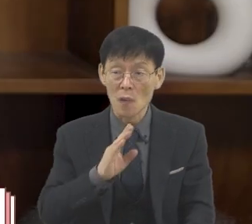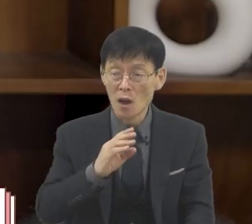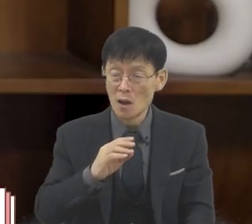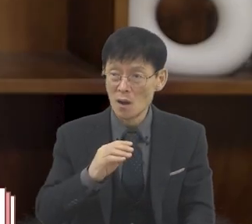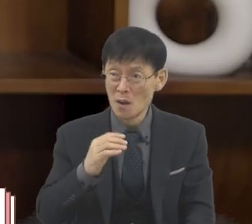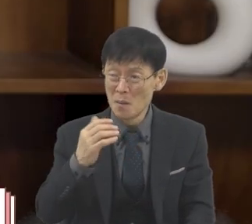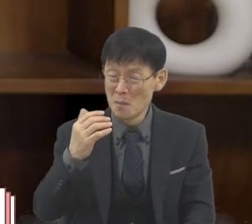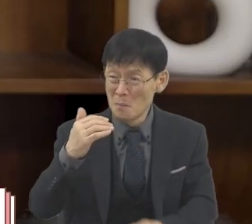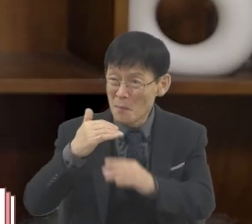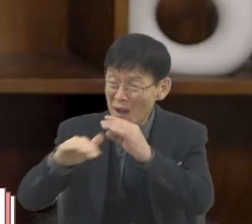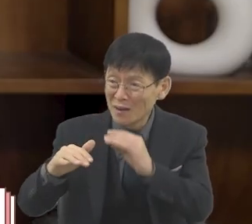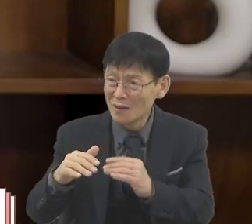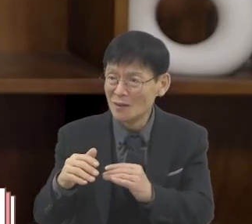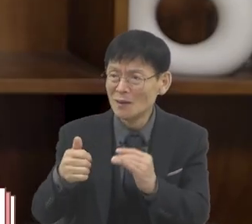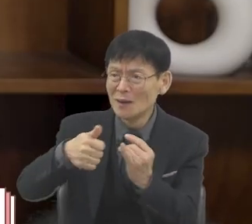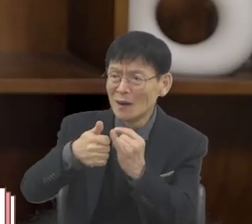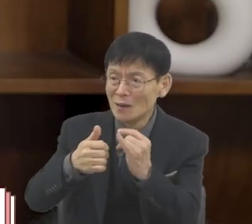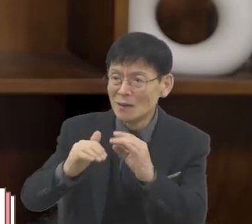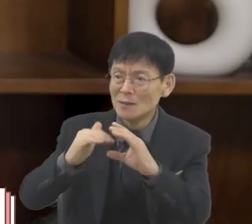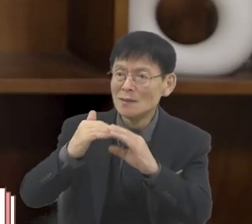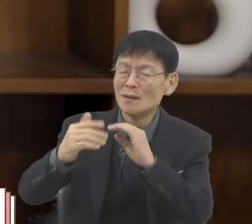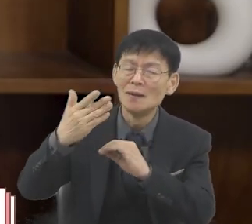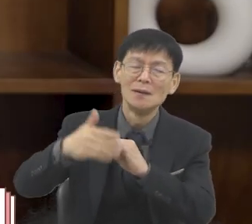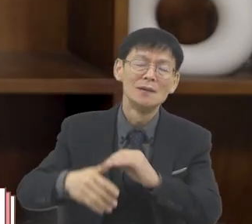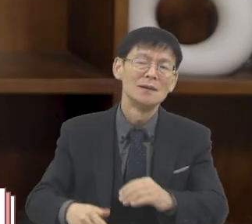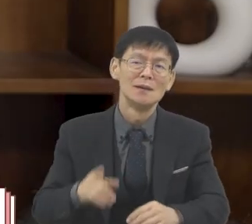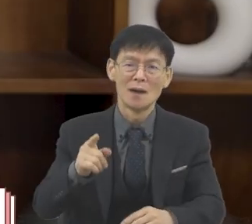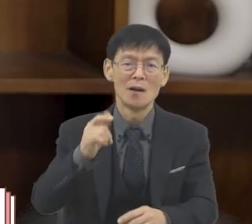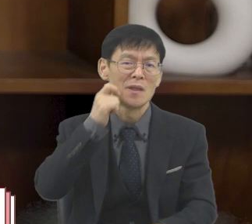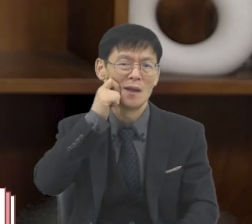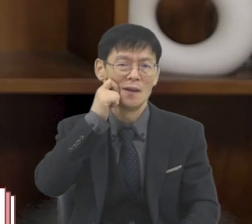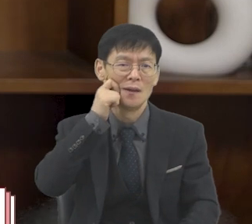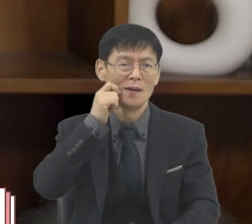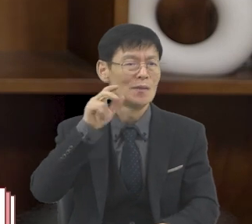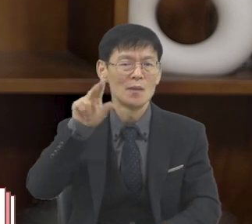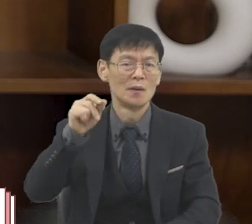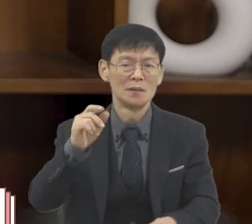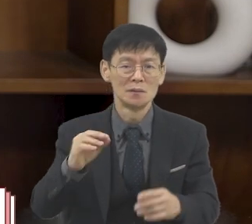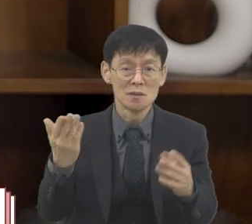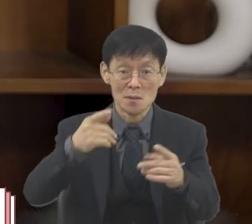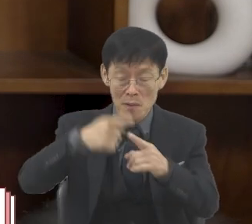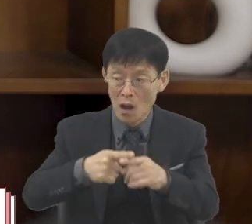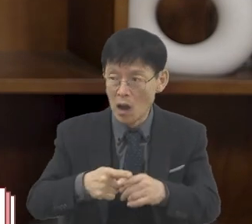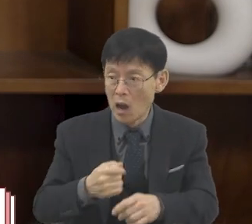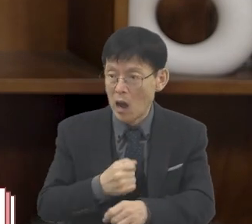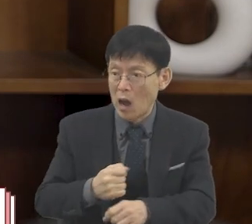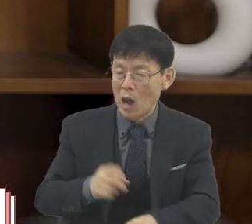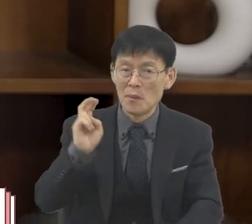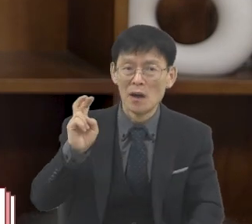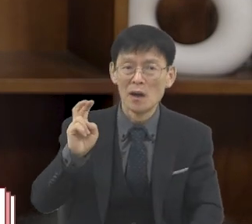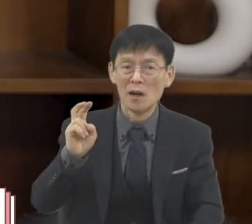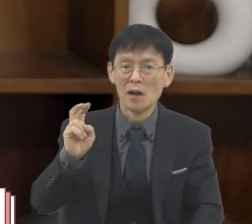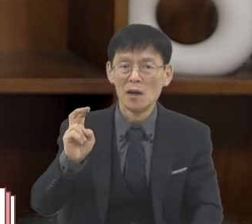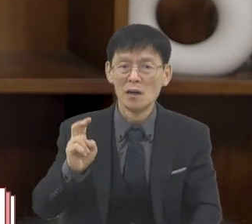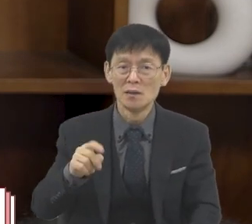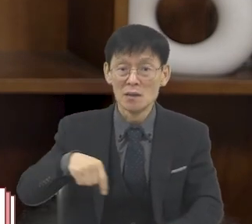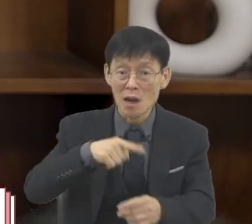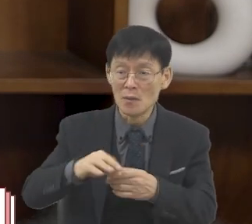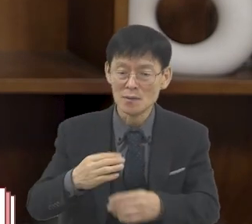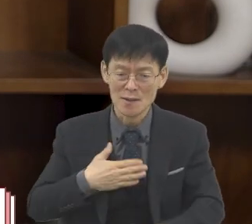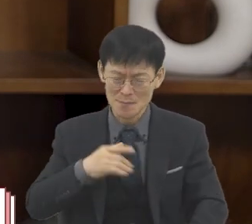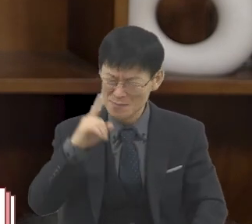어머, 메일로 음란한 사진을 보낸다고요? 그러면 안 되죠. 일하다가 황당했겠네요. 제가